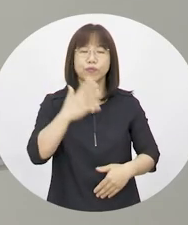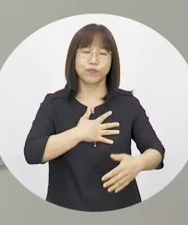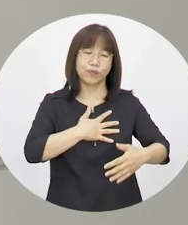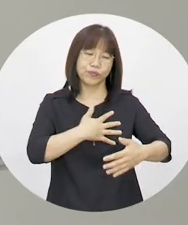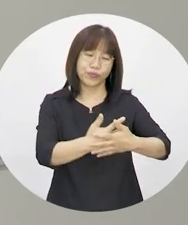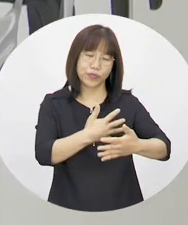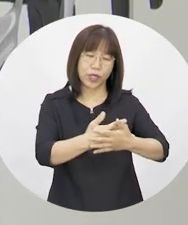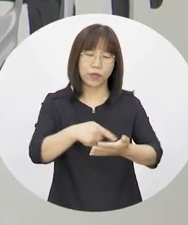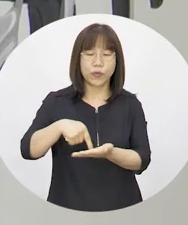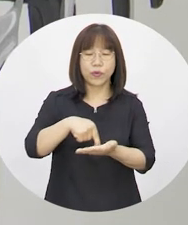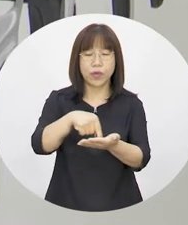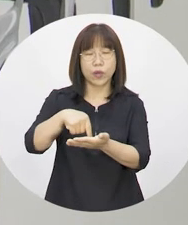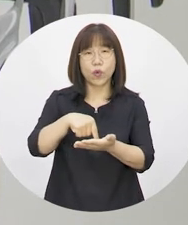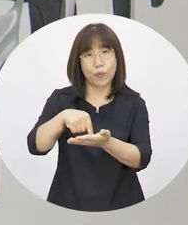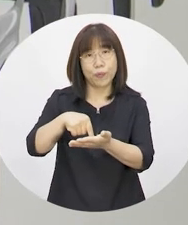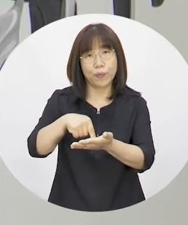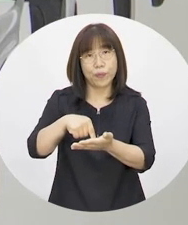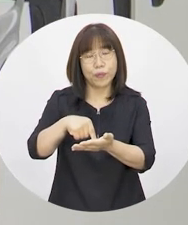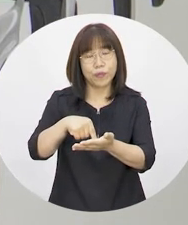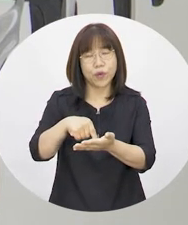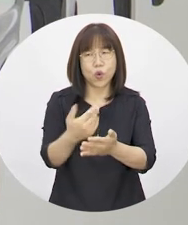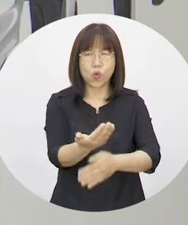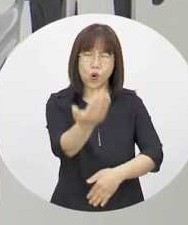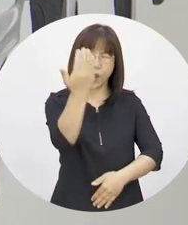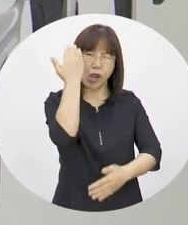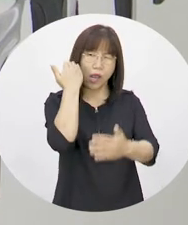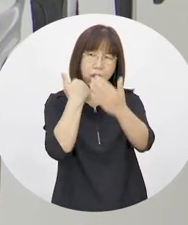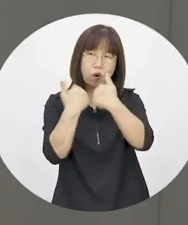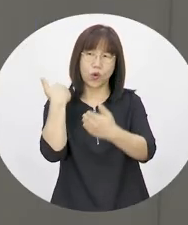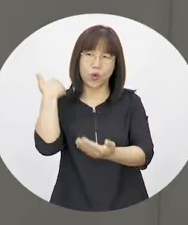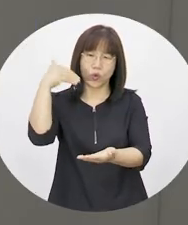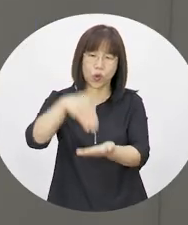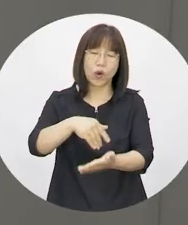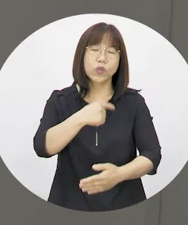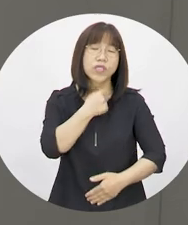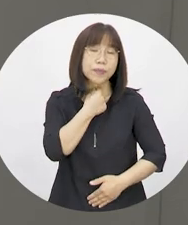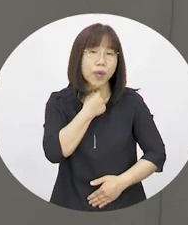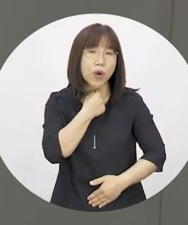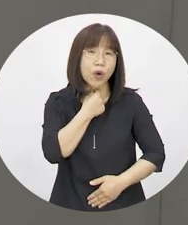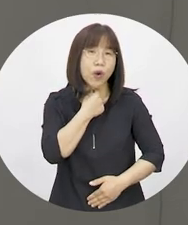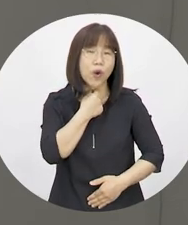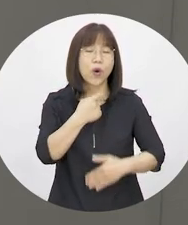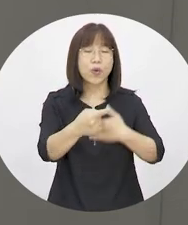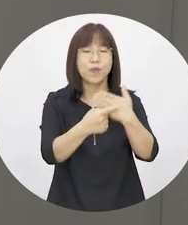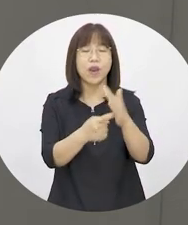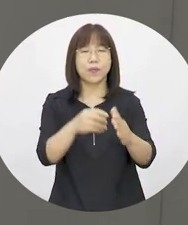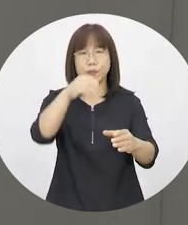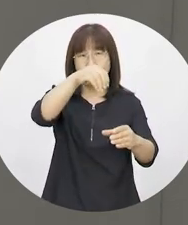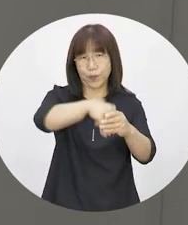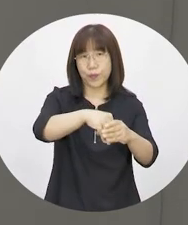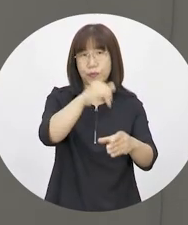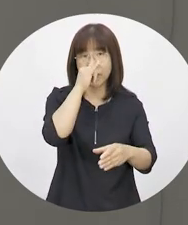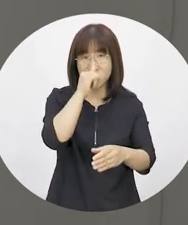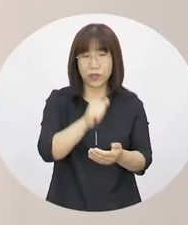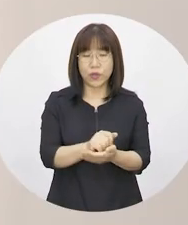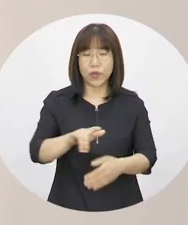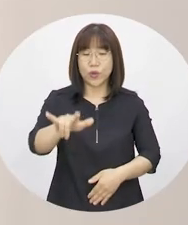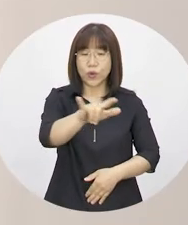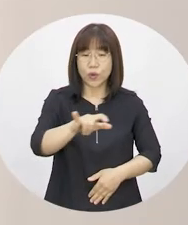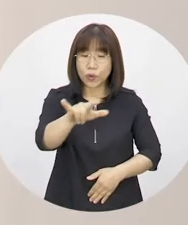비롯되는 불안감, 외로움뿐만 아니라 보통의 나날로 돌아가기를 염원하는 마음도 담아냈습니다.